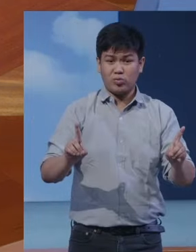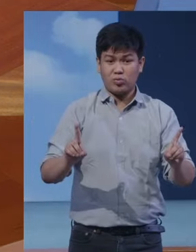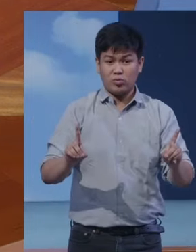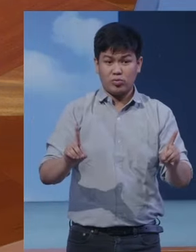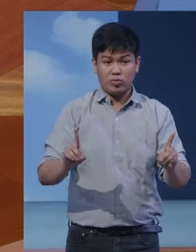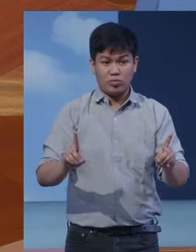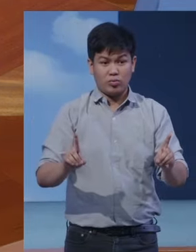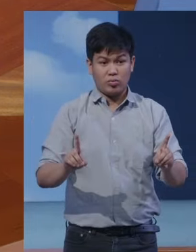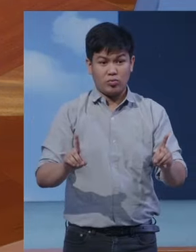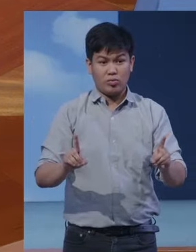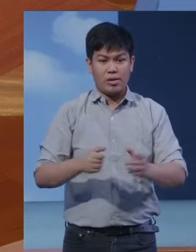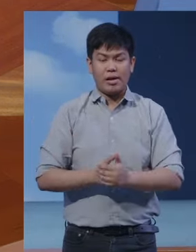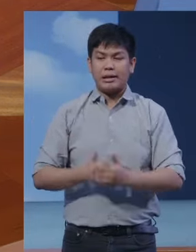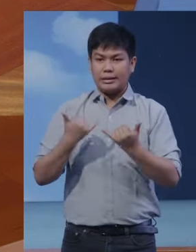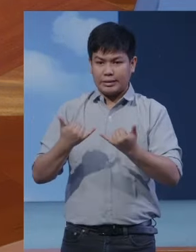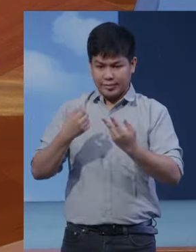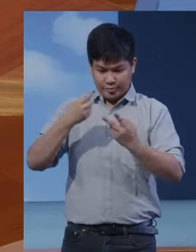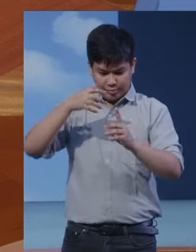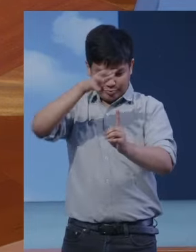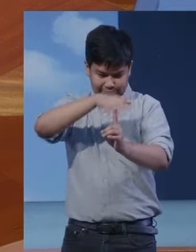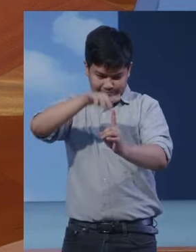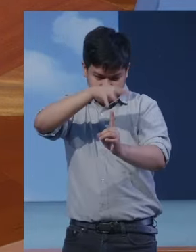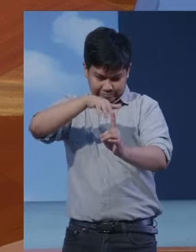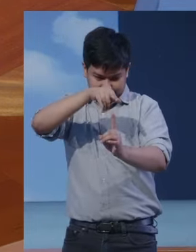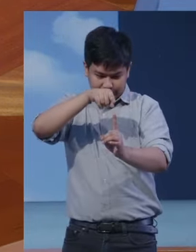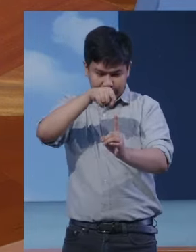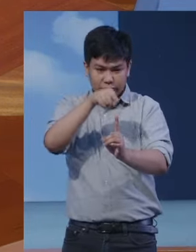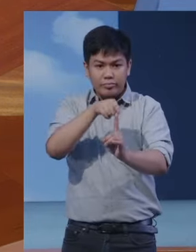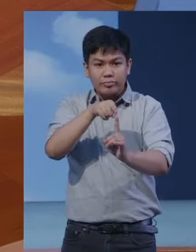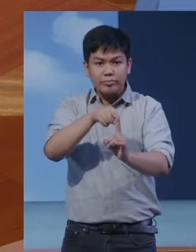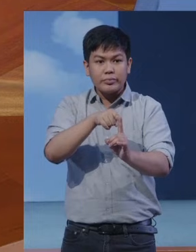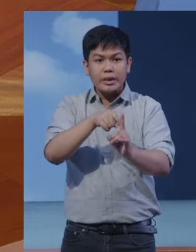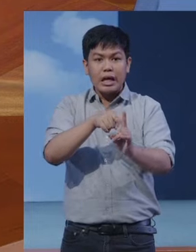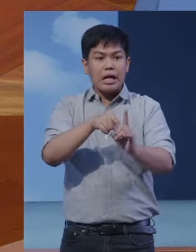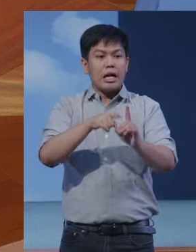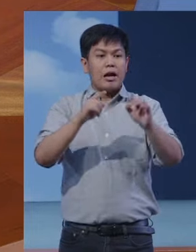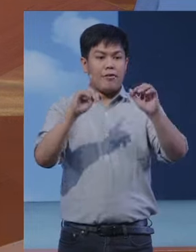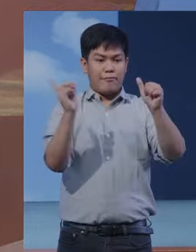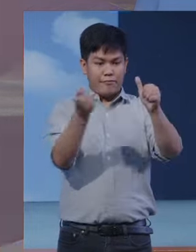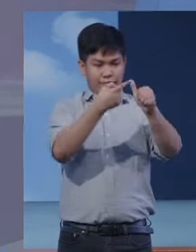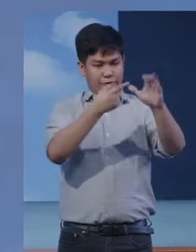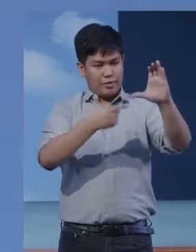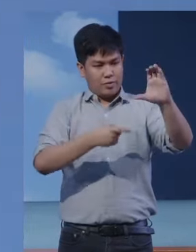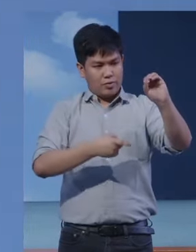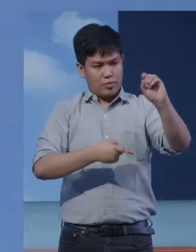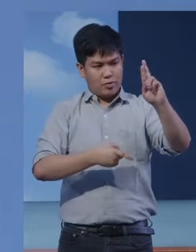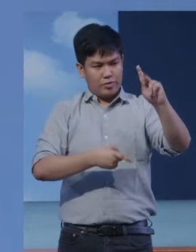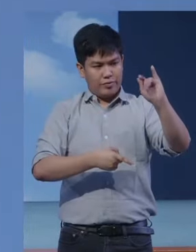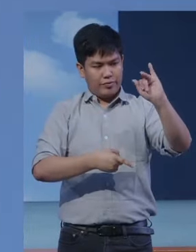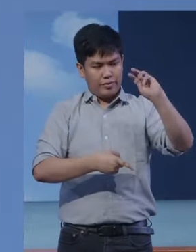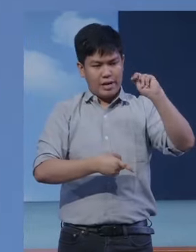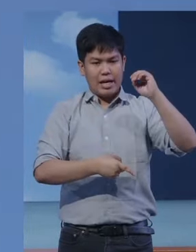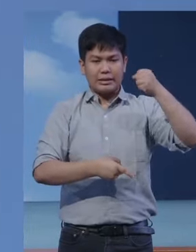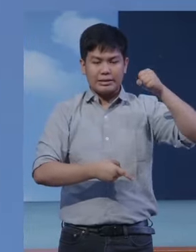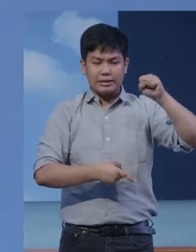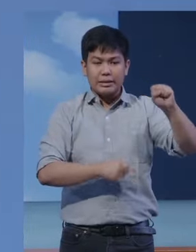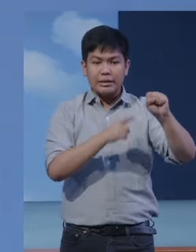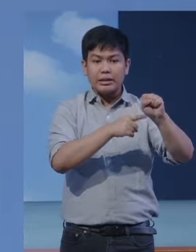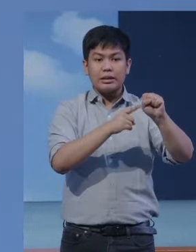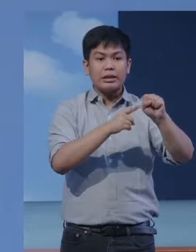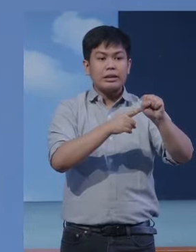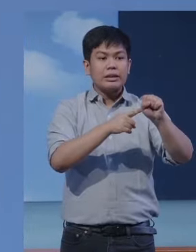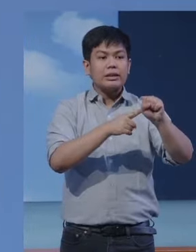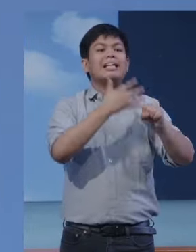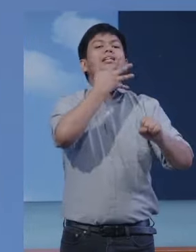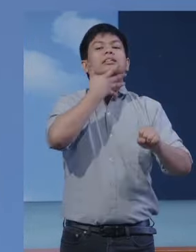divorce pansinin po ninyo na ang konteksto ng 1 Corinthians 7 ay sexual